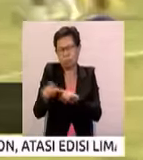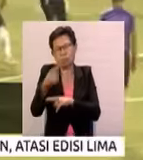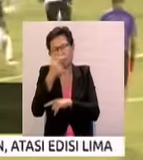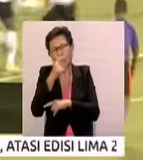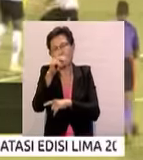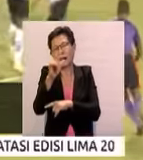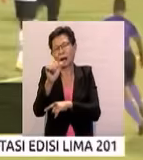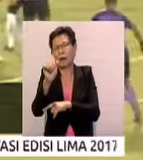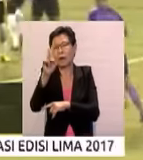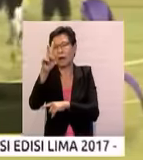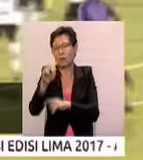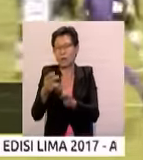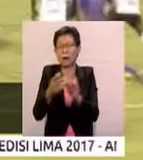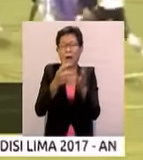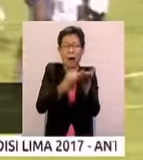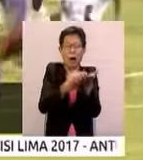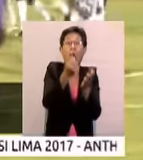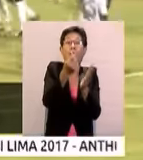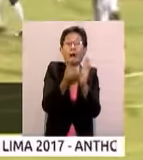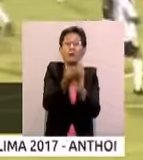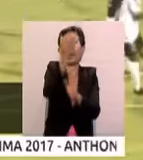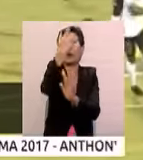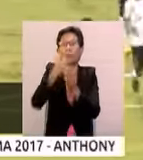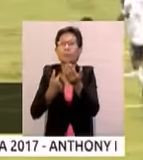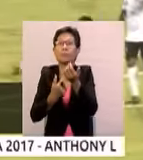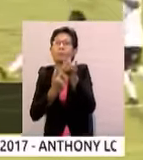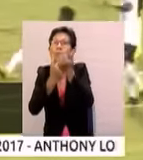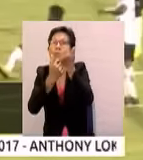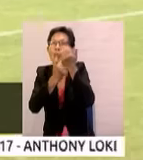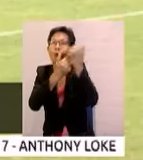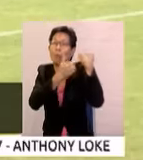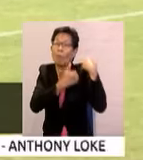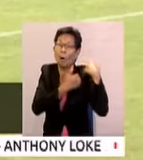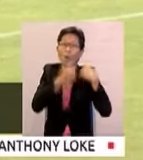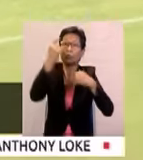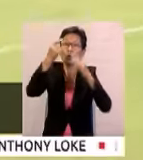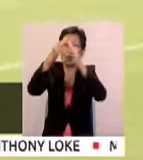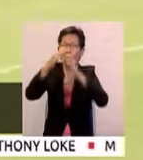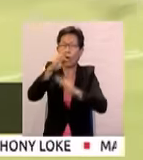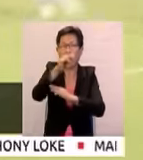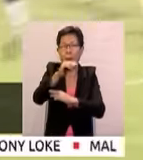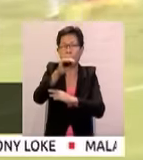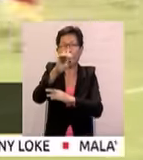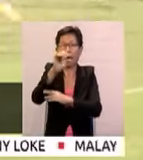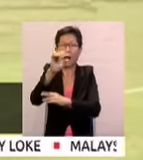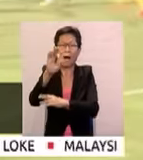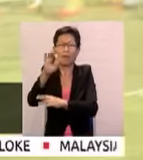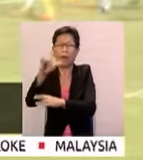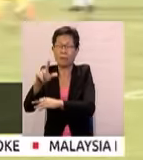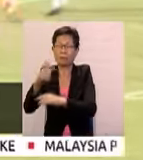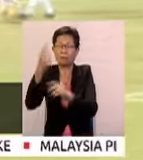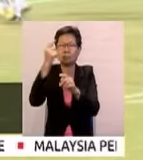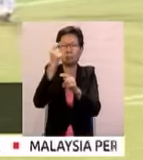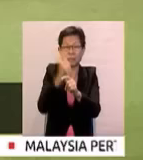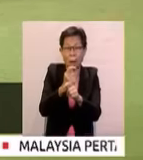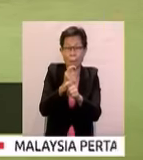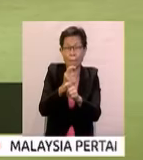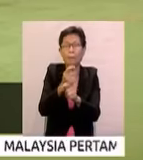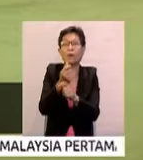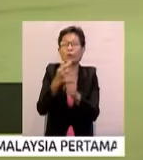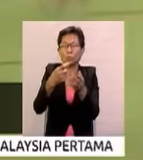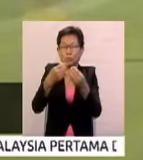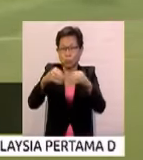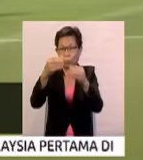Kevin lagi, kenaikan harga ini juga bertujuan menampung kos tambahan tuan rumah selepas MFL menetapkan had minimum jumlah tiket yang perlu